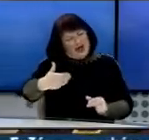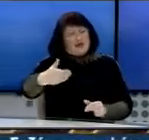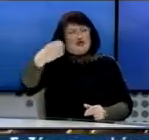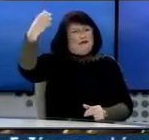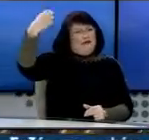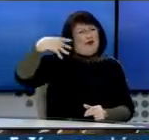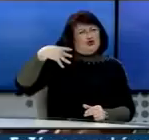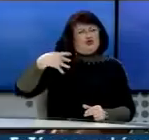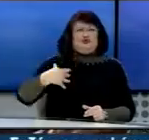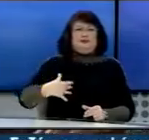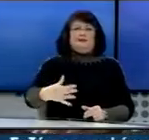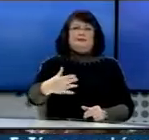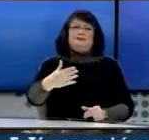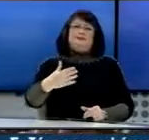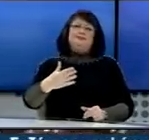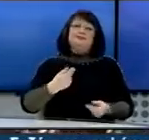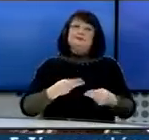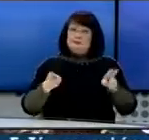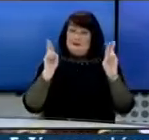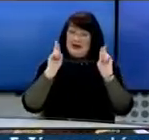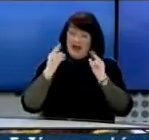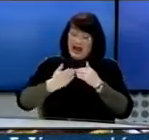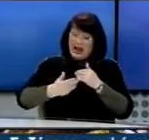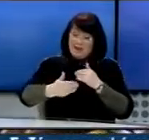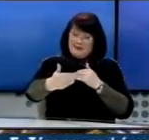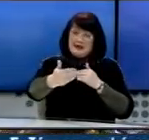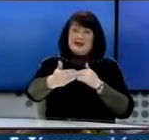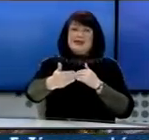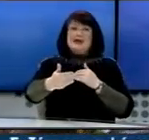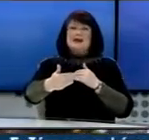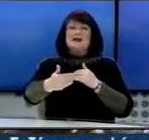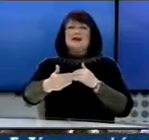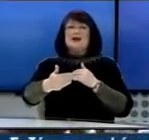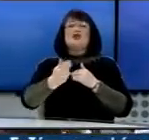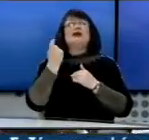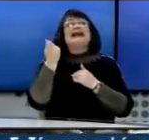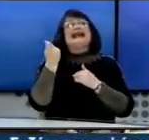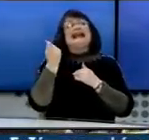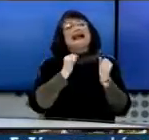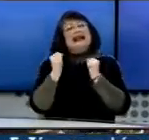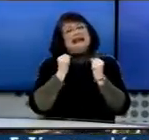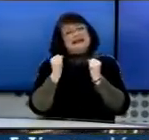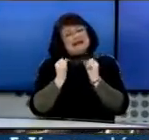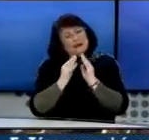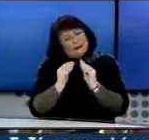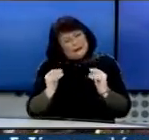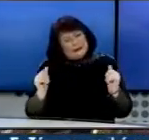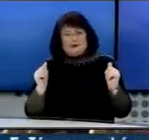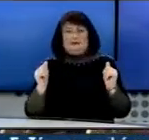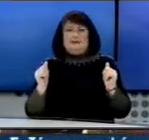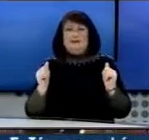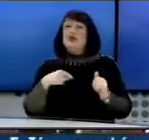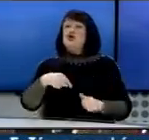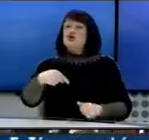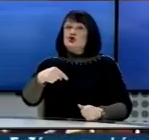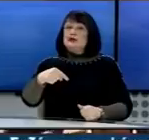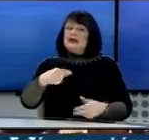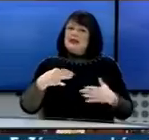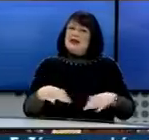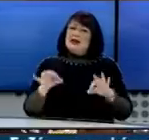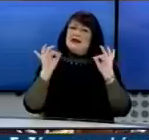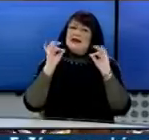την μεσοπρόθεσμη ελπίδα της αποδρομής της υγειονομικής κρίσης. Και τότε θα ξεκινήσει